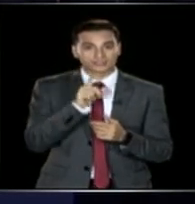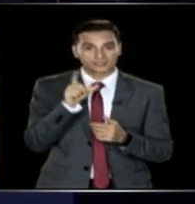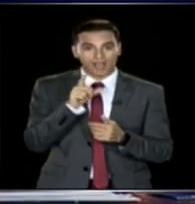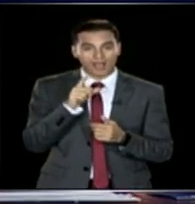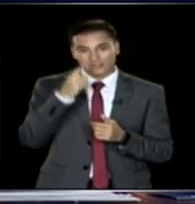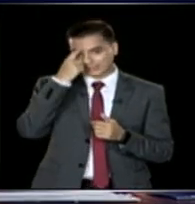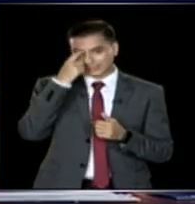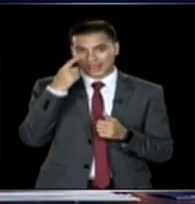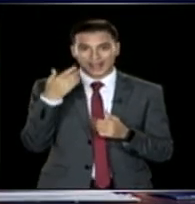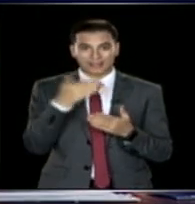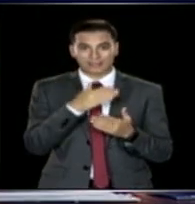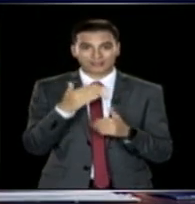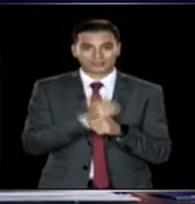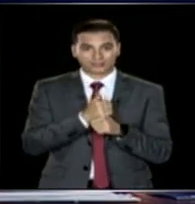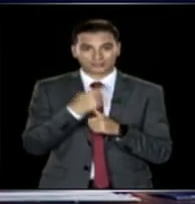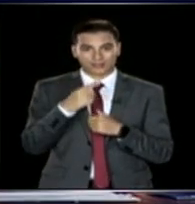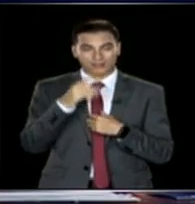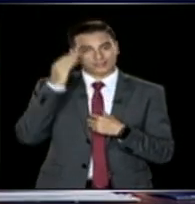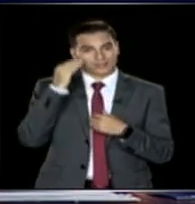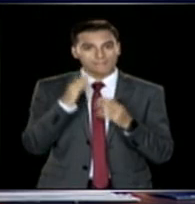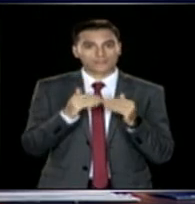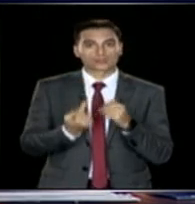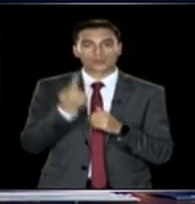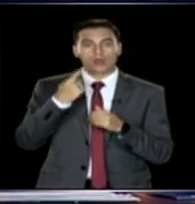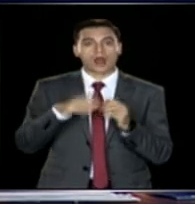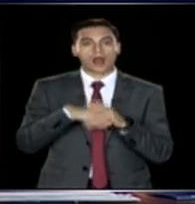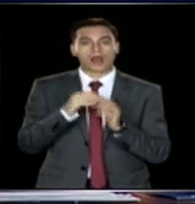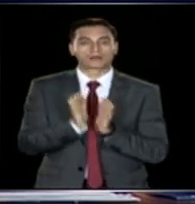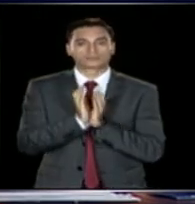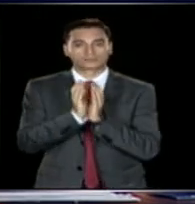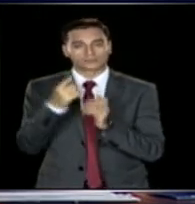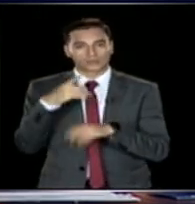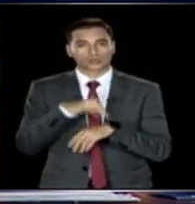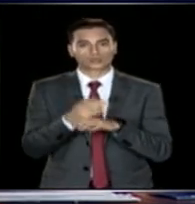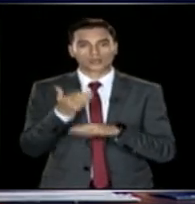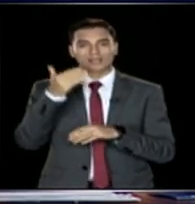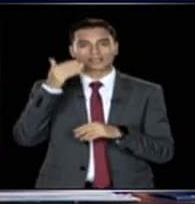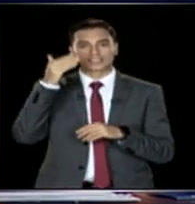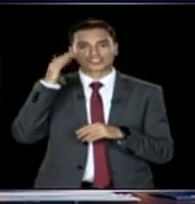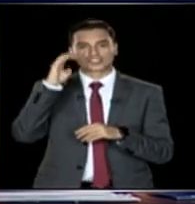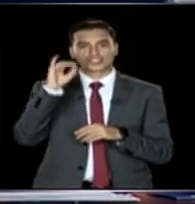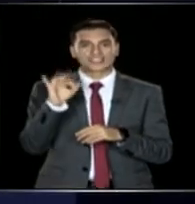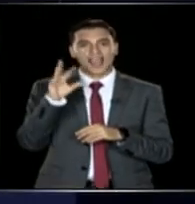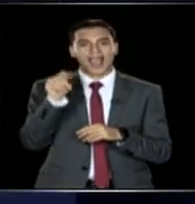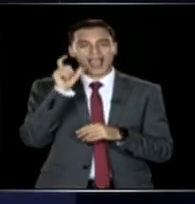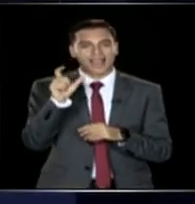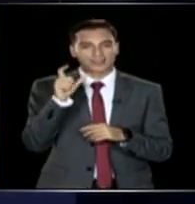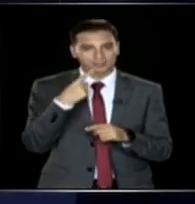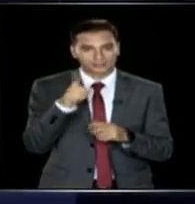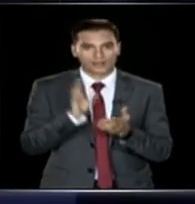خلاص. سيدة مصر الأولى، أول من حصل على هذا اللقب. أميرة، الهدف